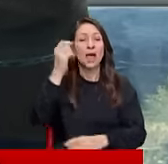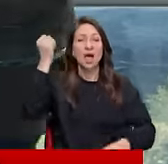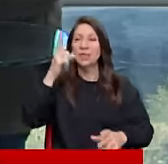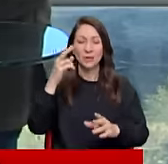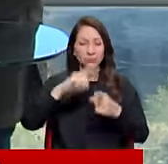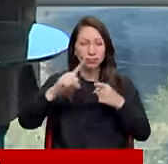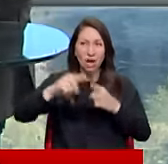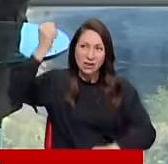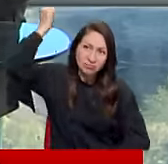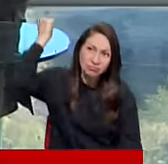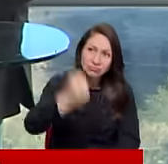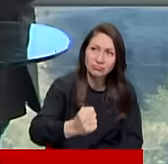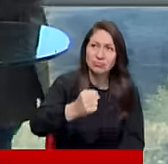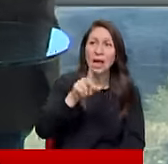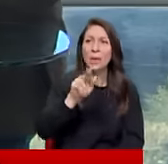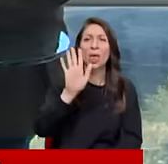hançer gibi durdu.